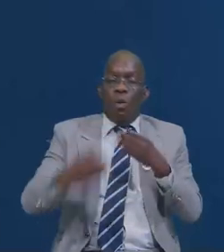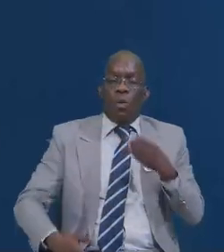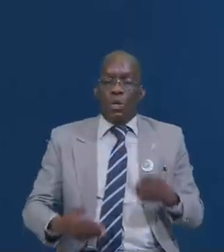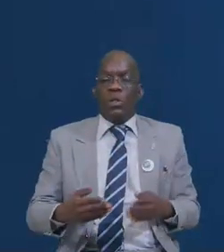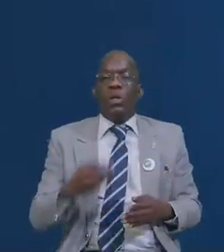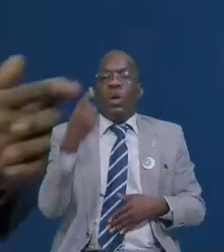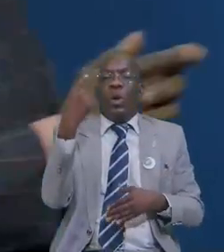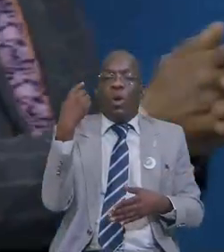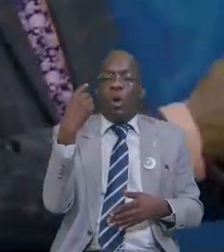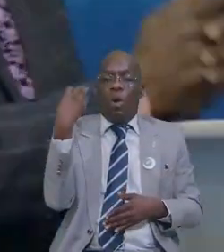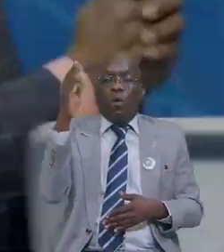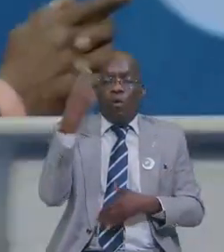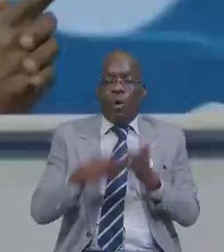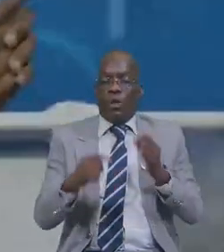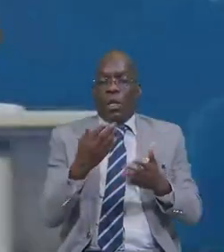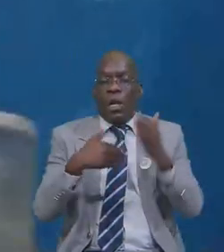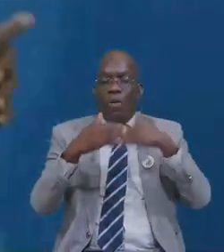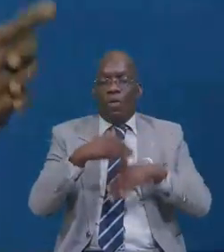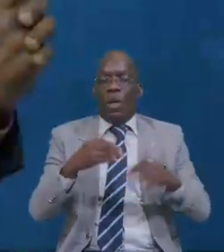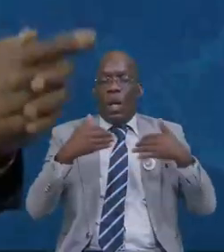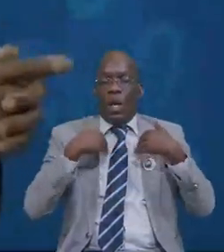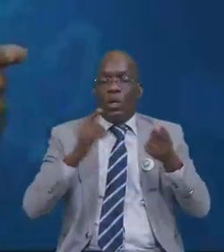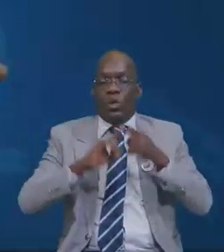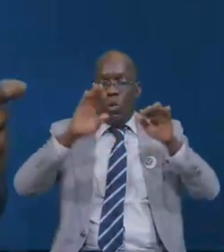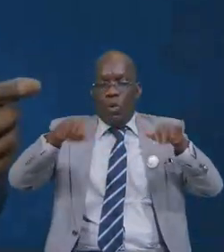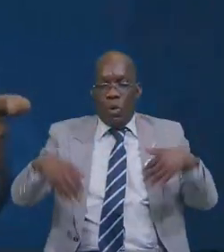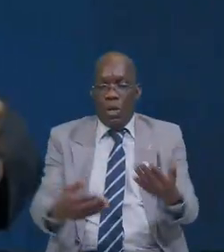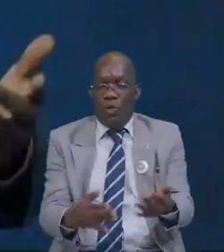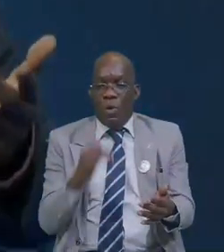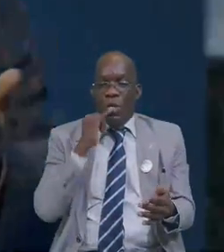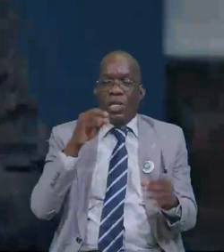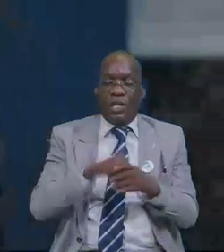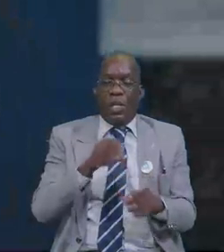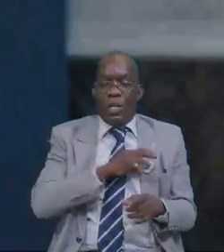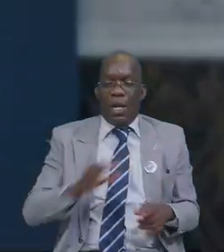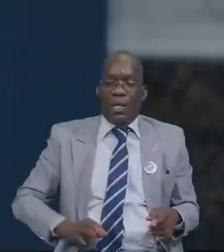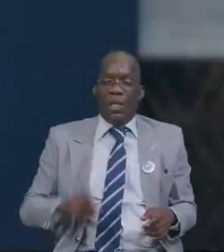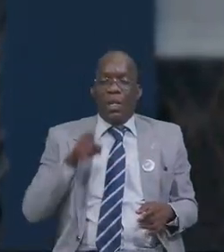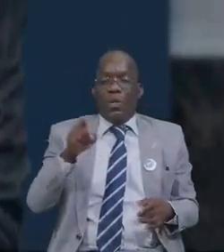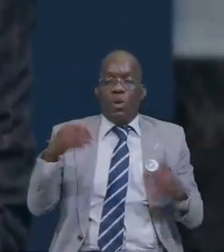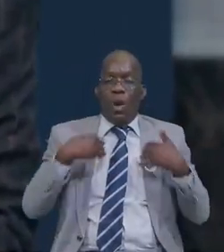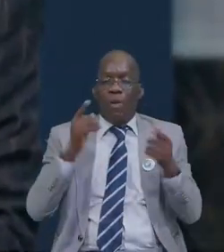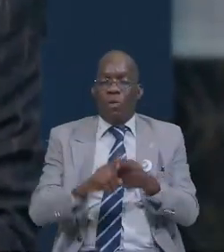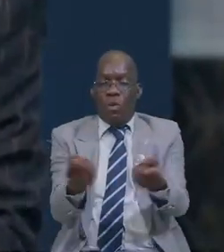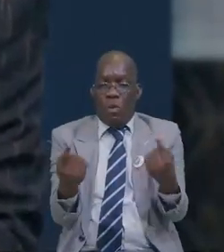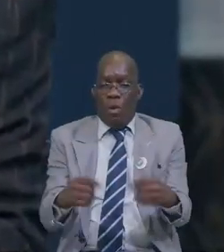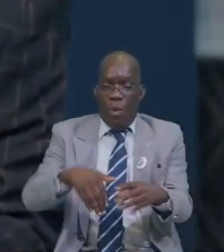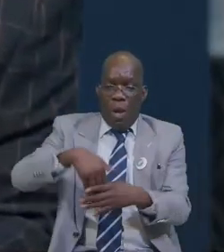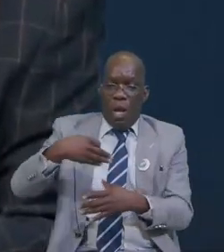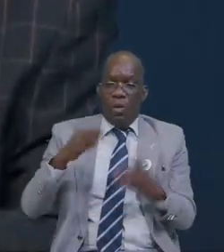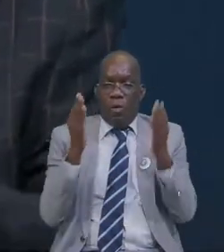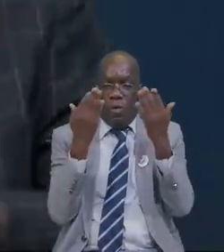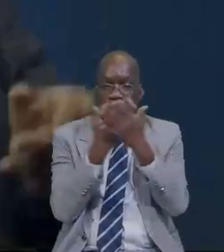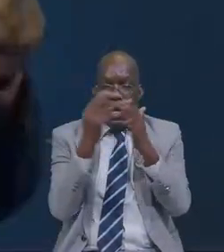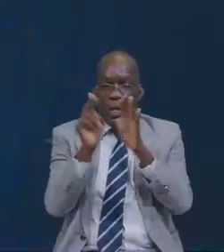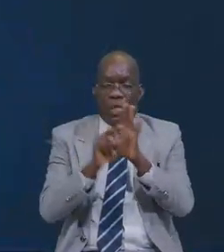totalité de ce que le ciel a à offrir se trouve en Christ. Tu dois venir